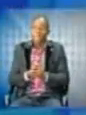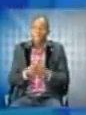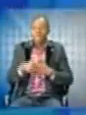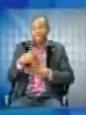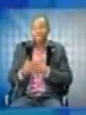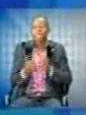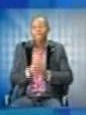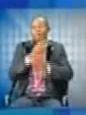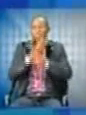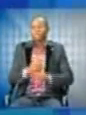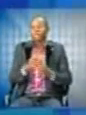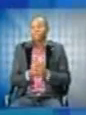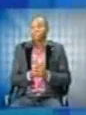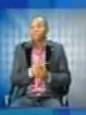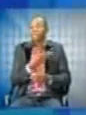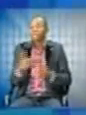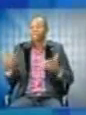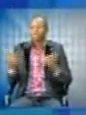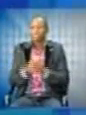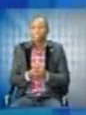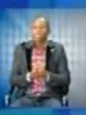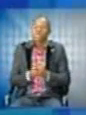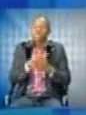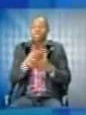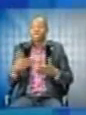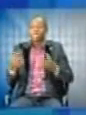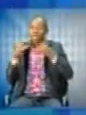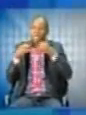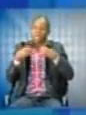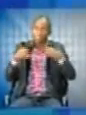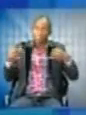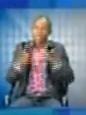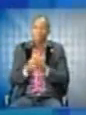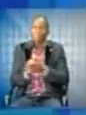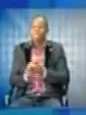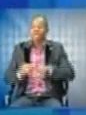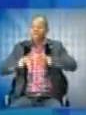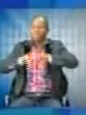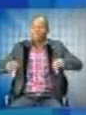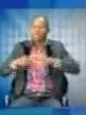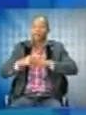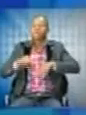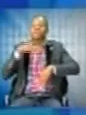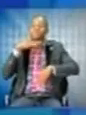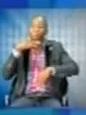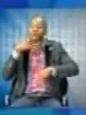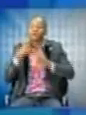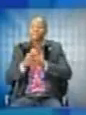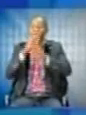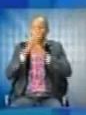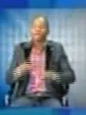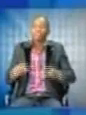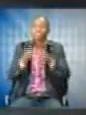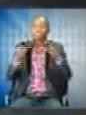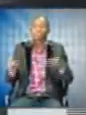Et protéger les câbles électriques, déférer les voleurs à la police, évacuer les immondices et garder un